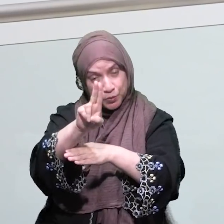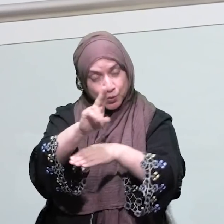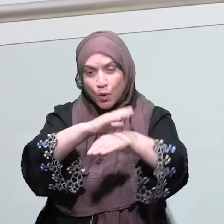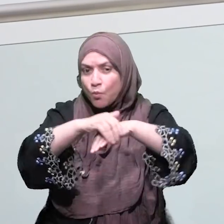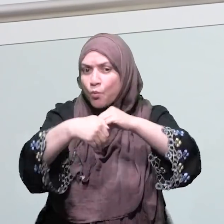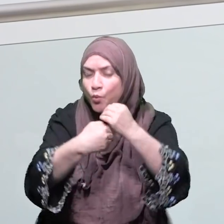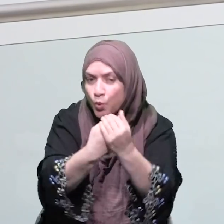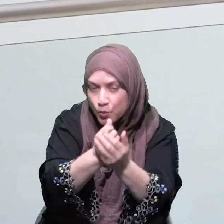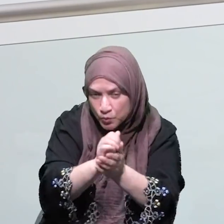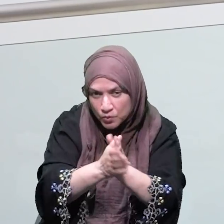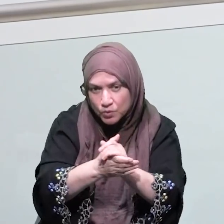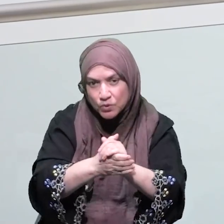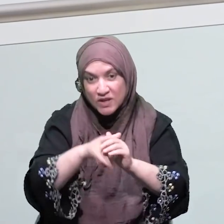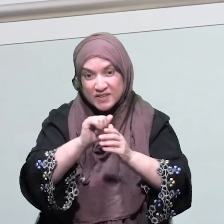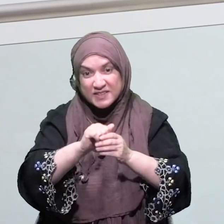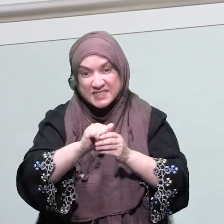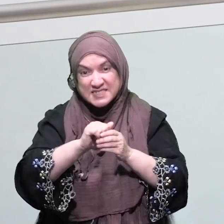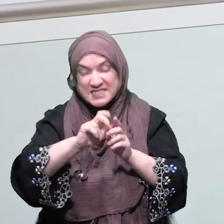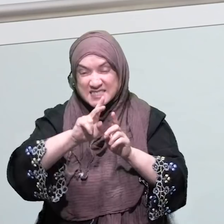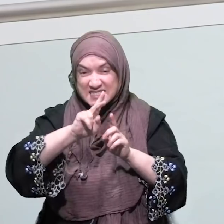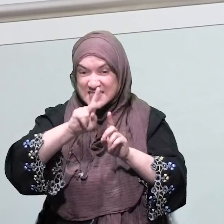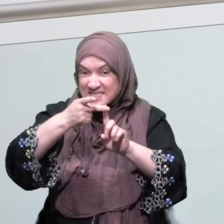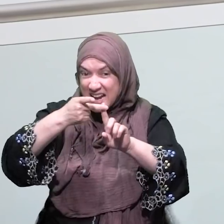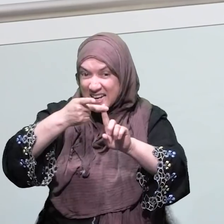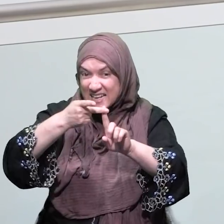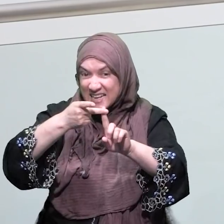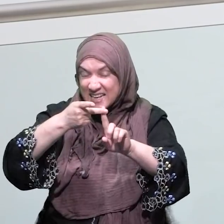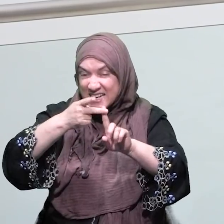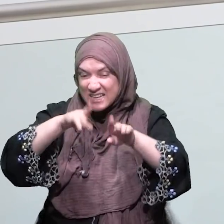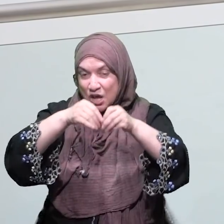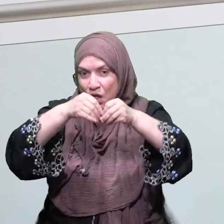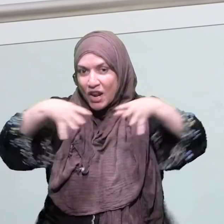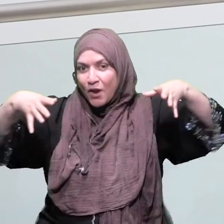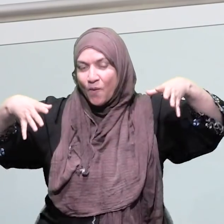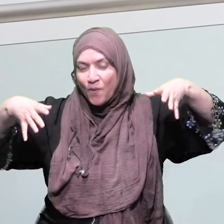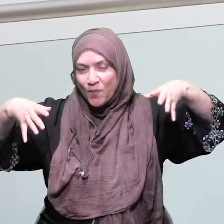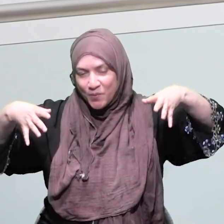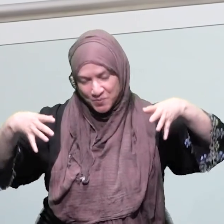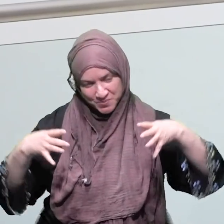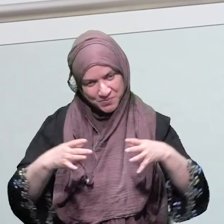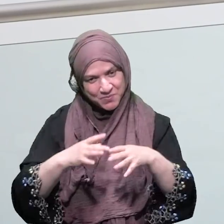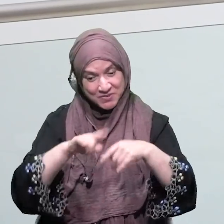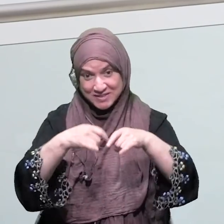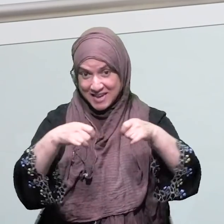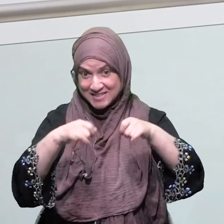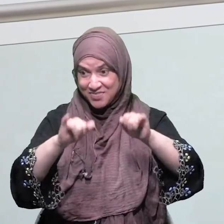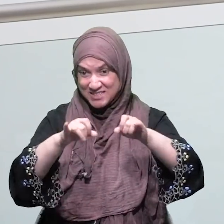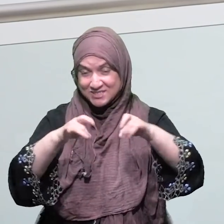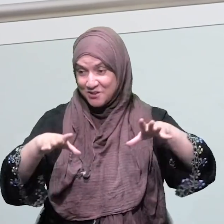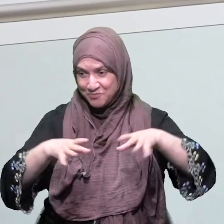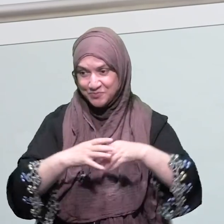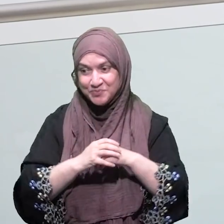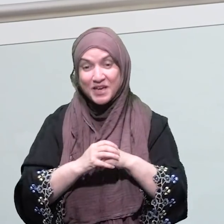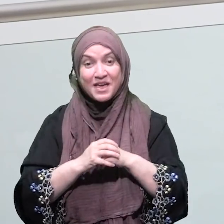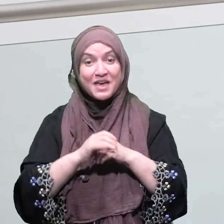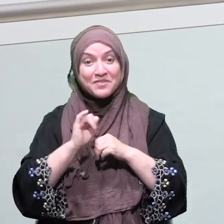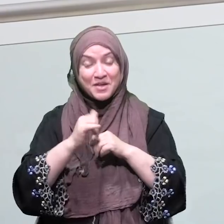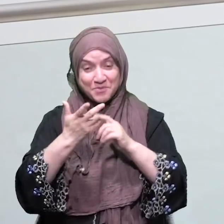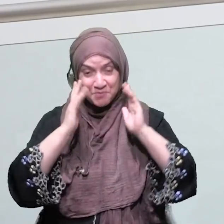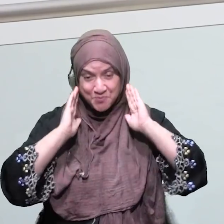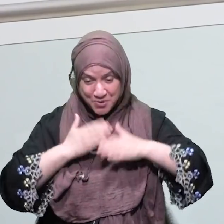فَأَصْبَحَ نَشِيطًا طَيِّبَ النَّفْسِ وَإِلَّا أَصْبَحَ خَبِيثَ النَّفْسِ كَسْلَانٍ. So you wake up